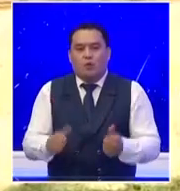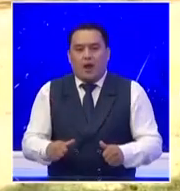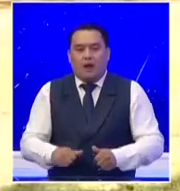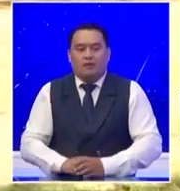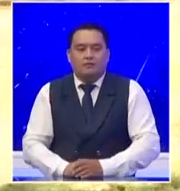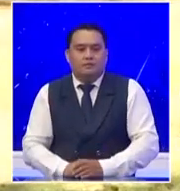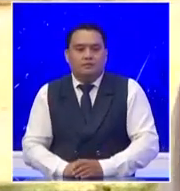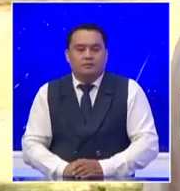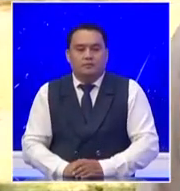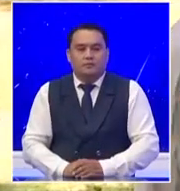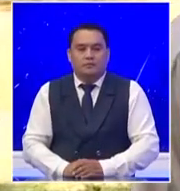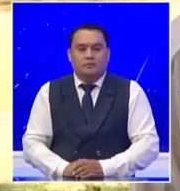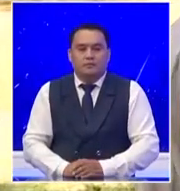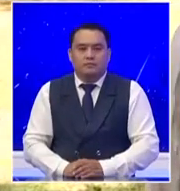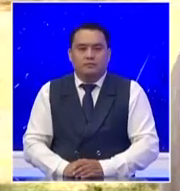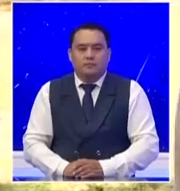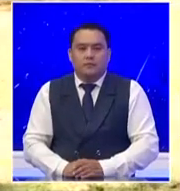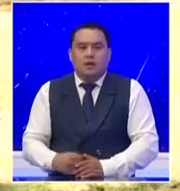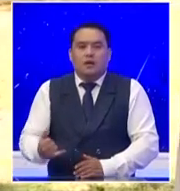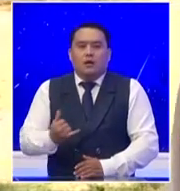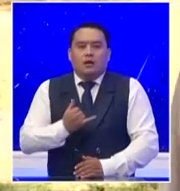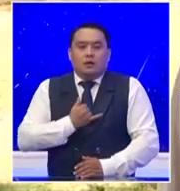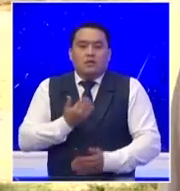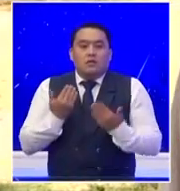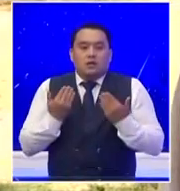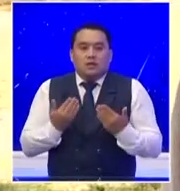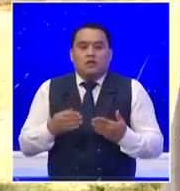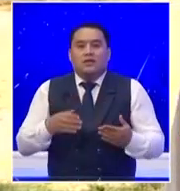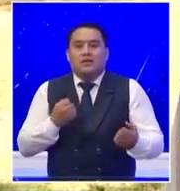в парке ветеранов, тренируемся на свежем воздухе.